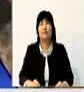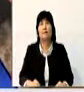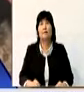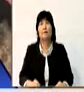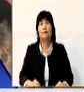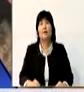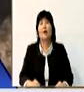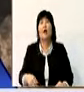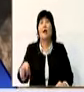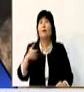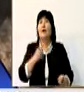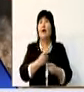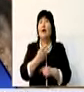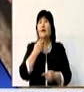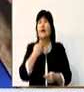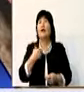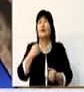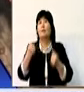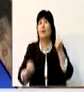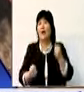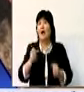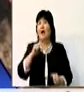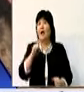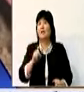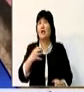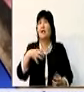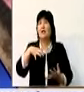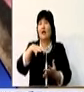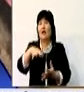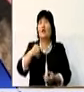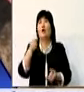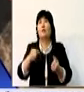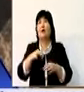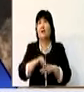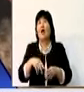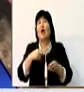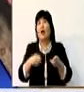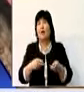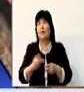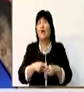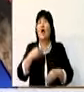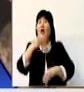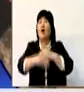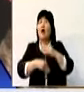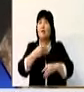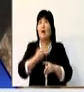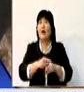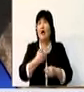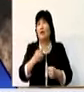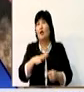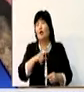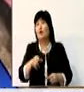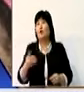Организатор болғанымды білесіздер. Қасемсуды айдаған адаммын, ЗЛ-130 деген машина айдаған адам, автопойз, комбайн айдаған, енді содан бері қарап,